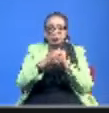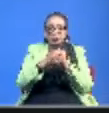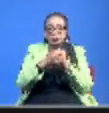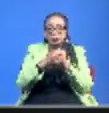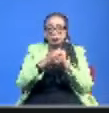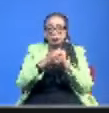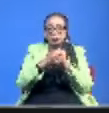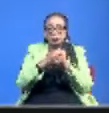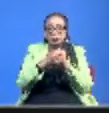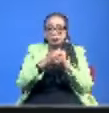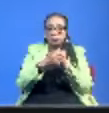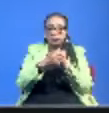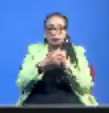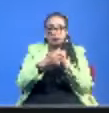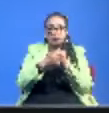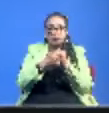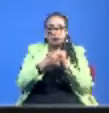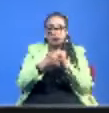niliyoandaa.